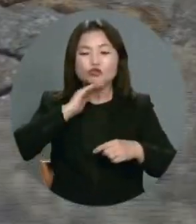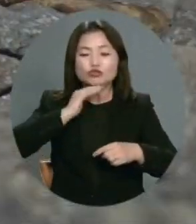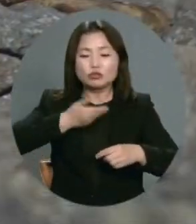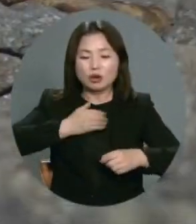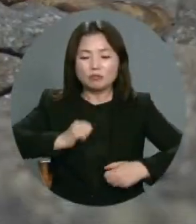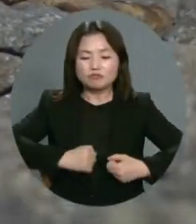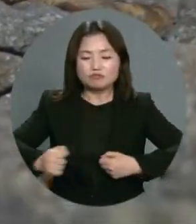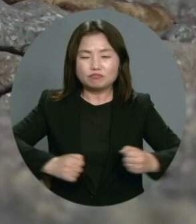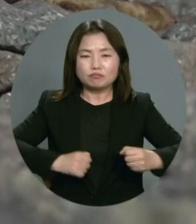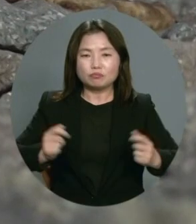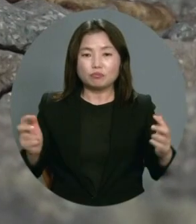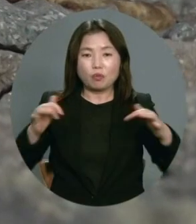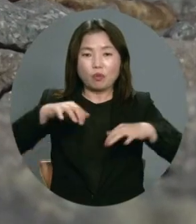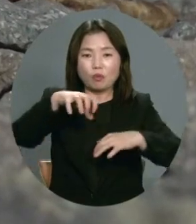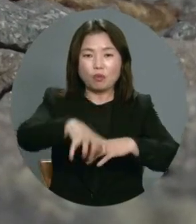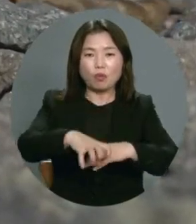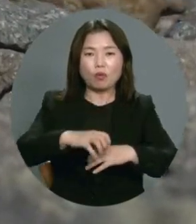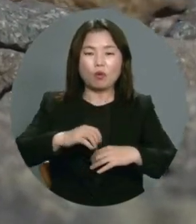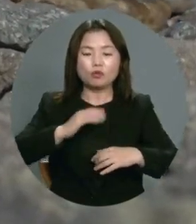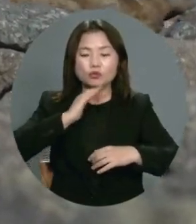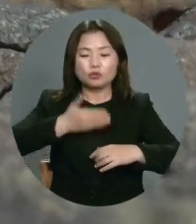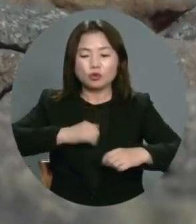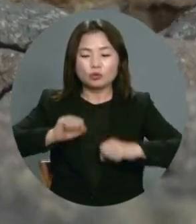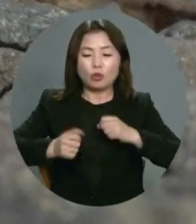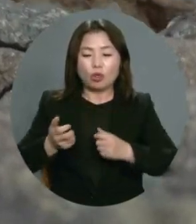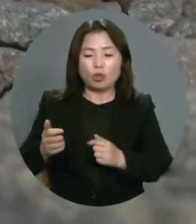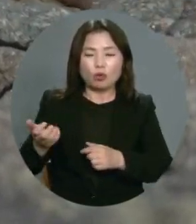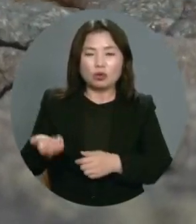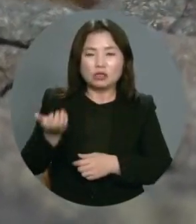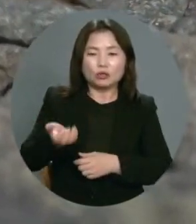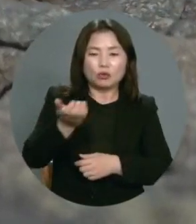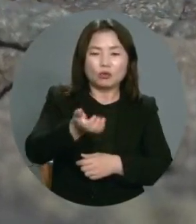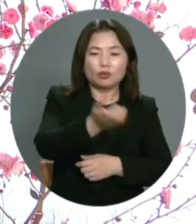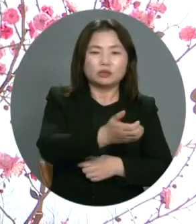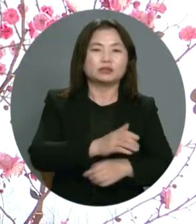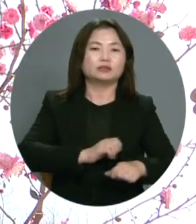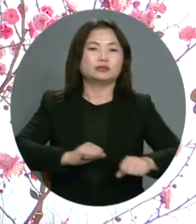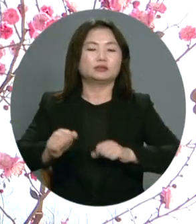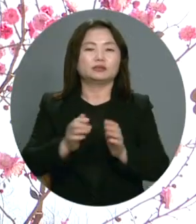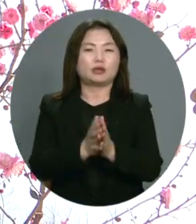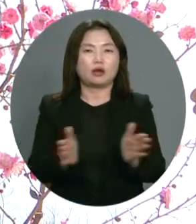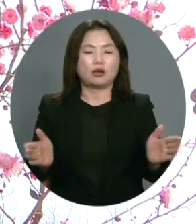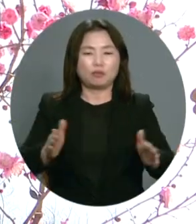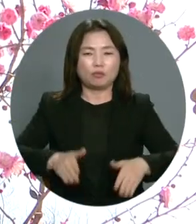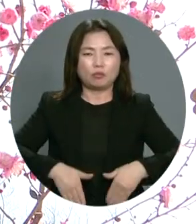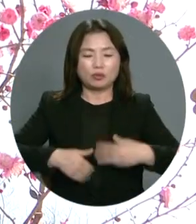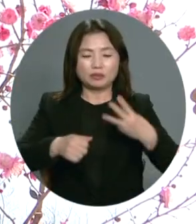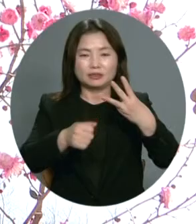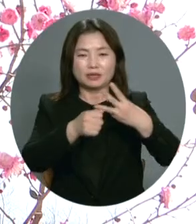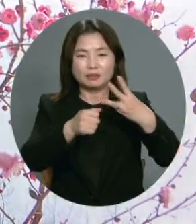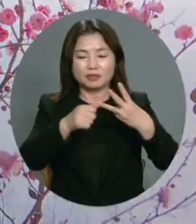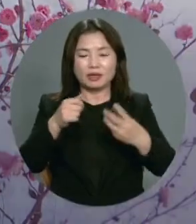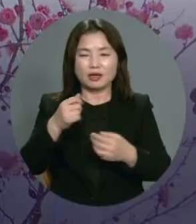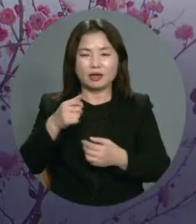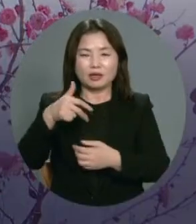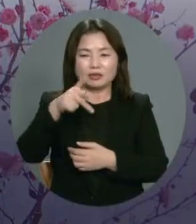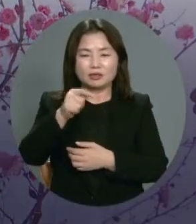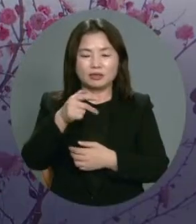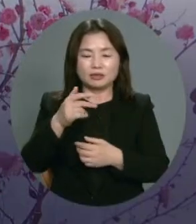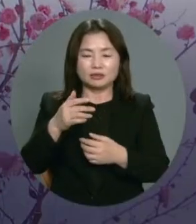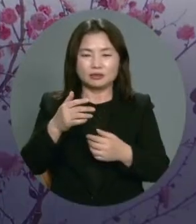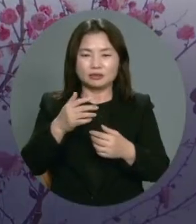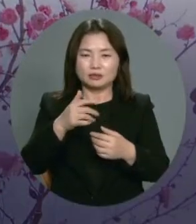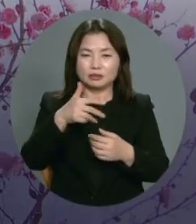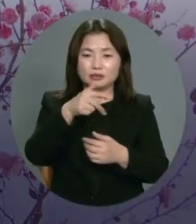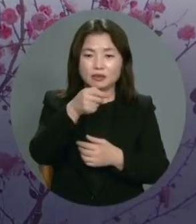산란지인 망월지에도 두꺼비 이동이 시작된 모습이 포착됐습니다. 봄의 세 번째 절기답게 대구의 아침